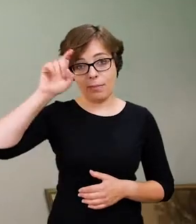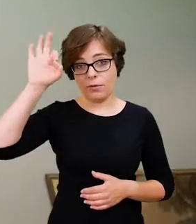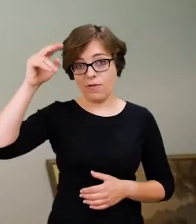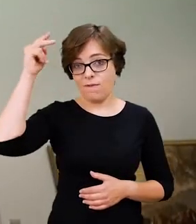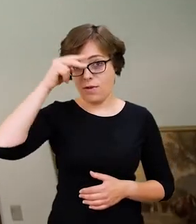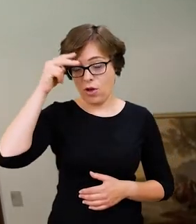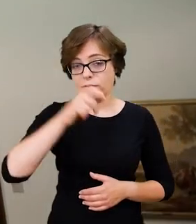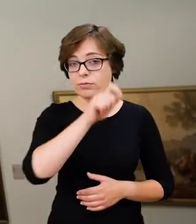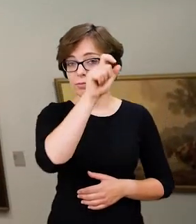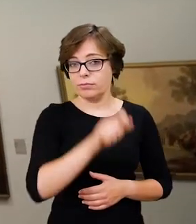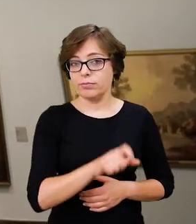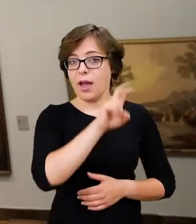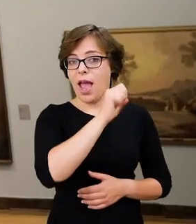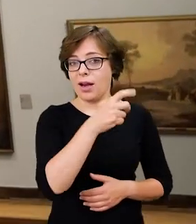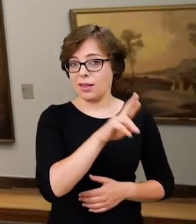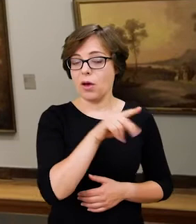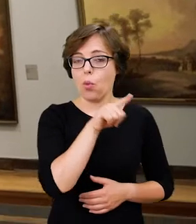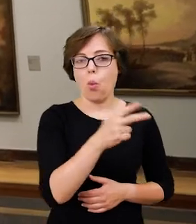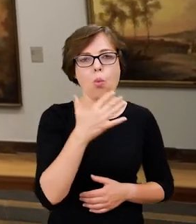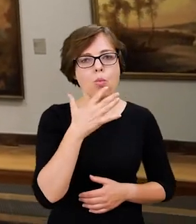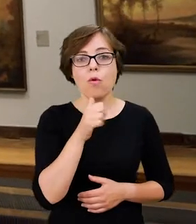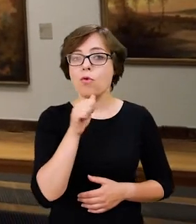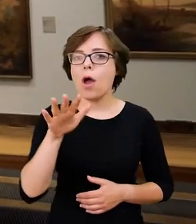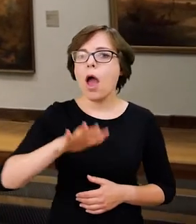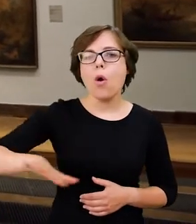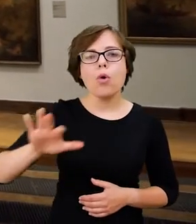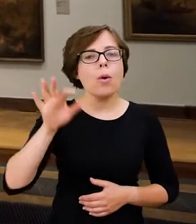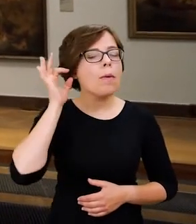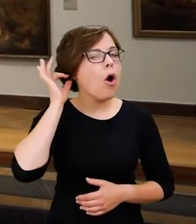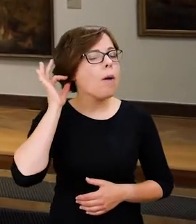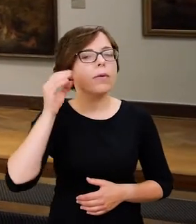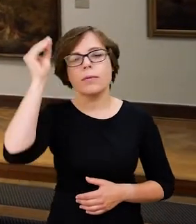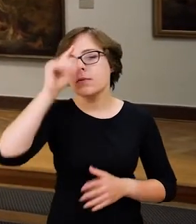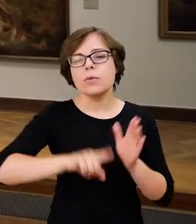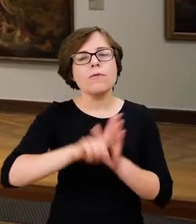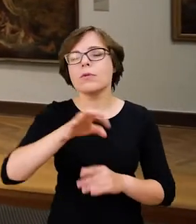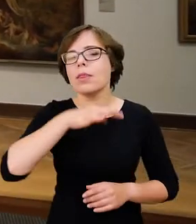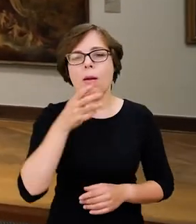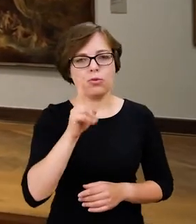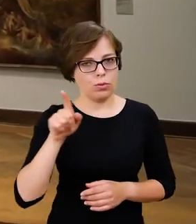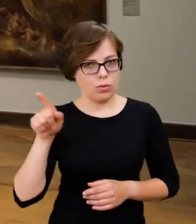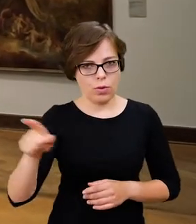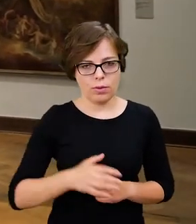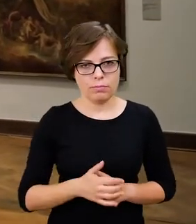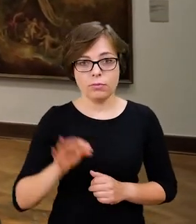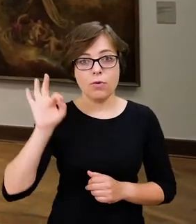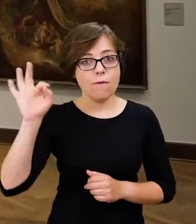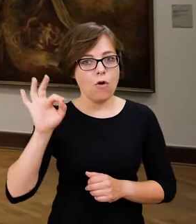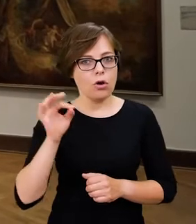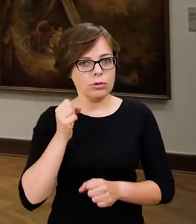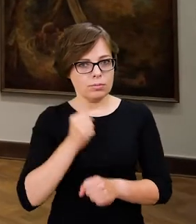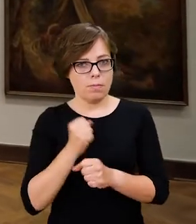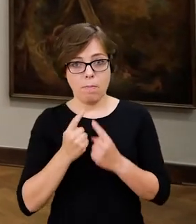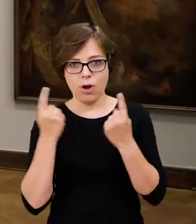Niemiecki filozof Johann Gottfried Herder mówił, że jest najlepiej wykształconą kobietą w Europie, a jej rzymskie